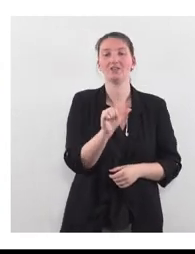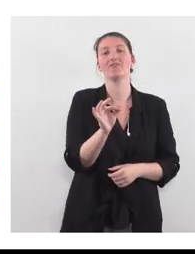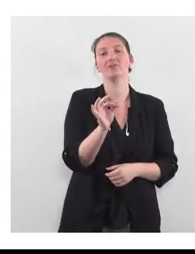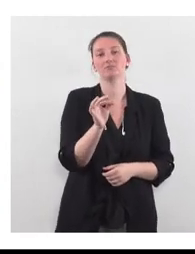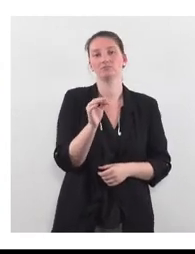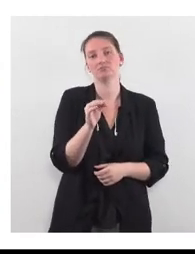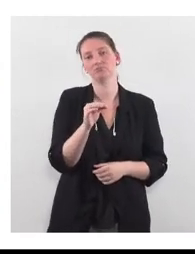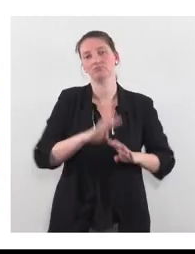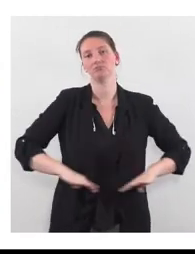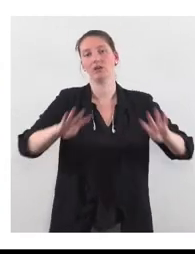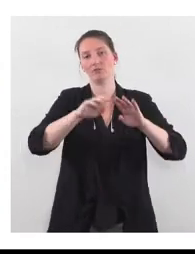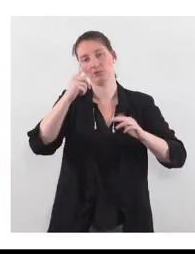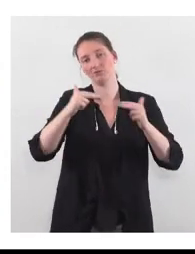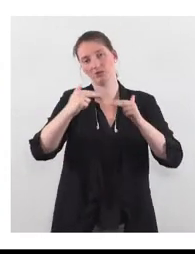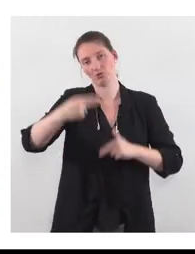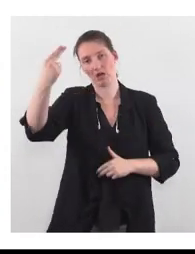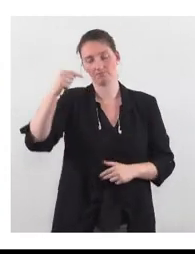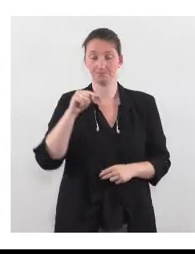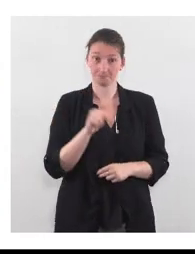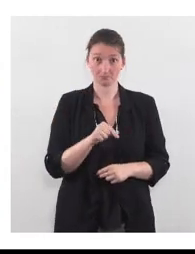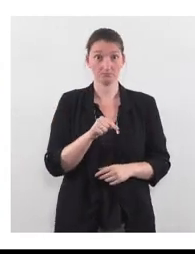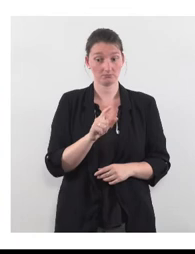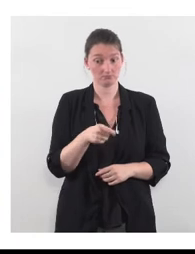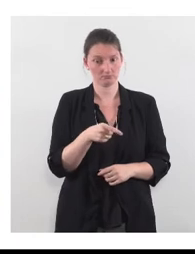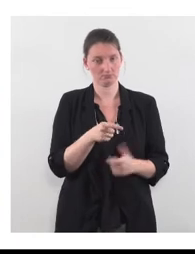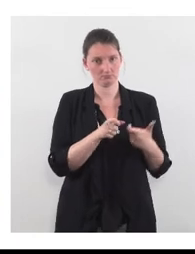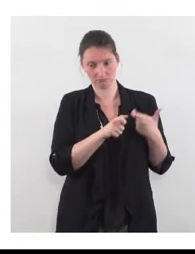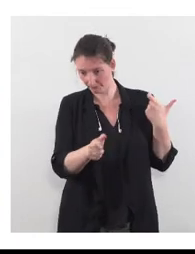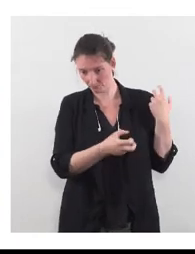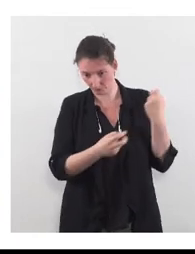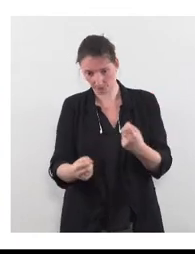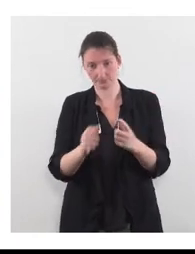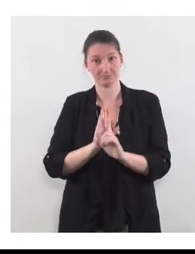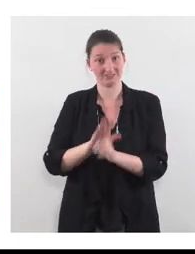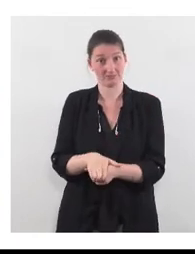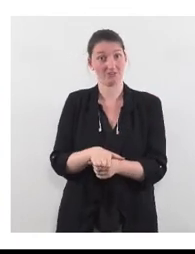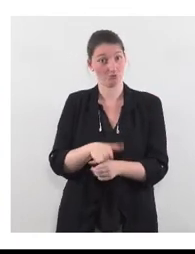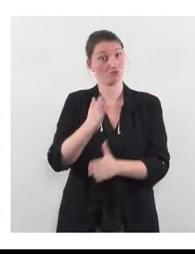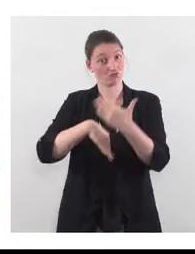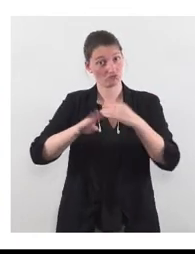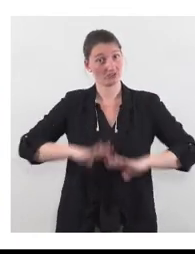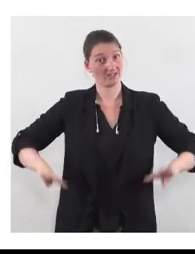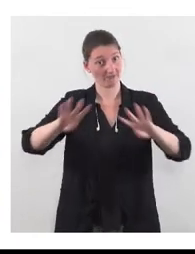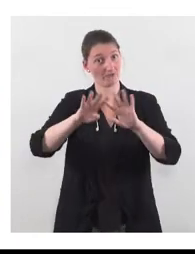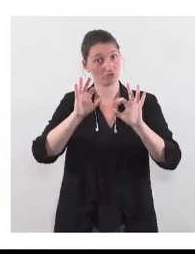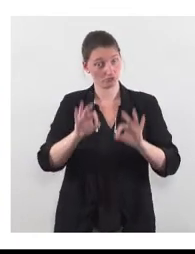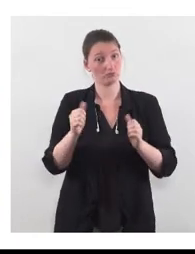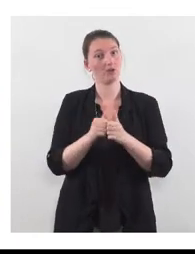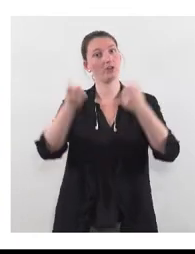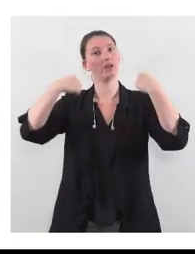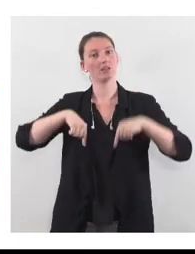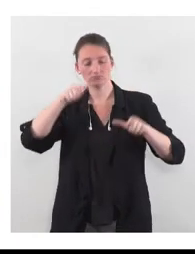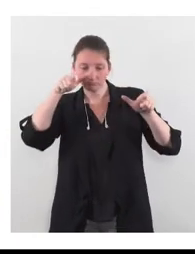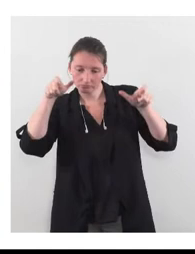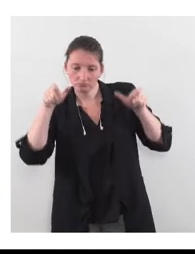familiale, qui évidemment impacte le fonctionnement discriminatoire de nos CAF, sous le contrôle de l'État qui